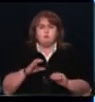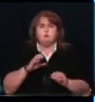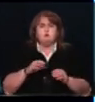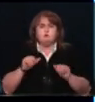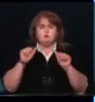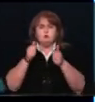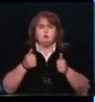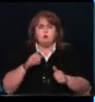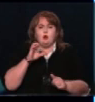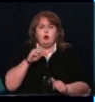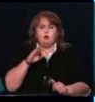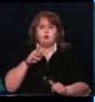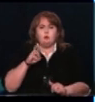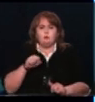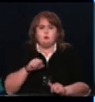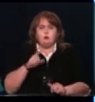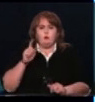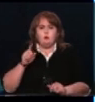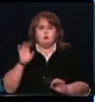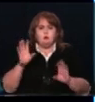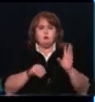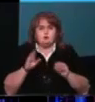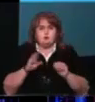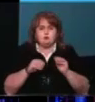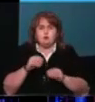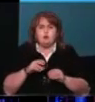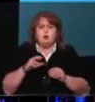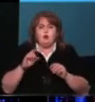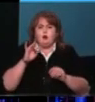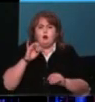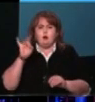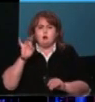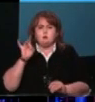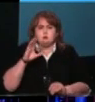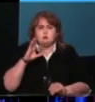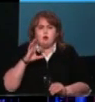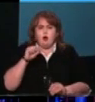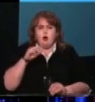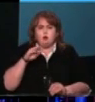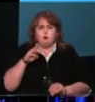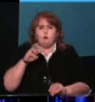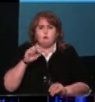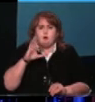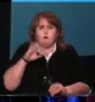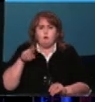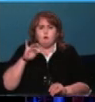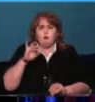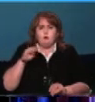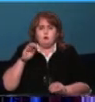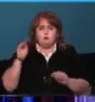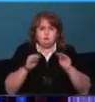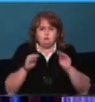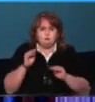атома. Он рассчитал радиус атома водорода. Радиус атома водорода составляет